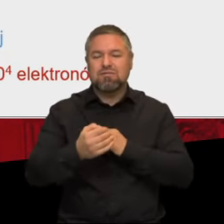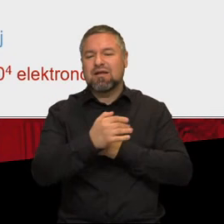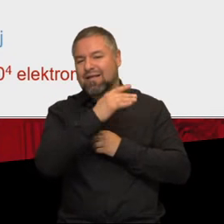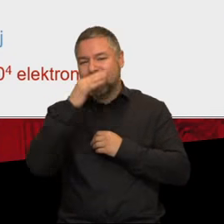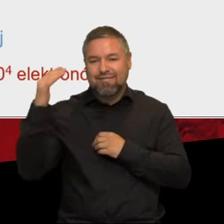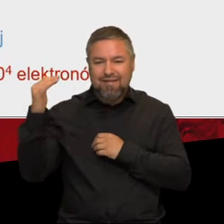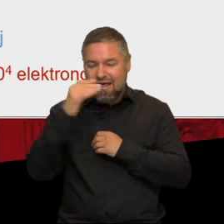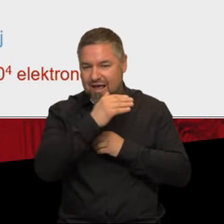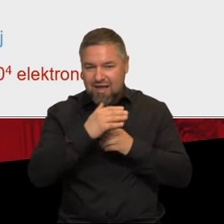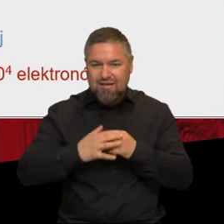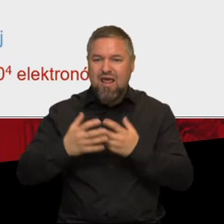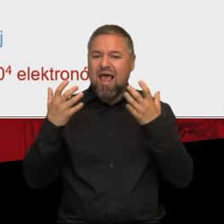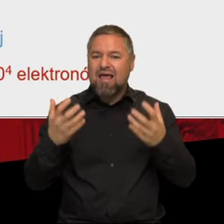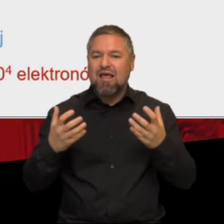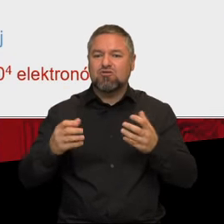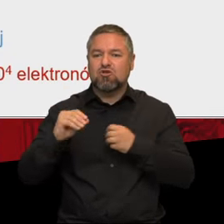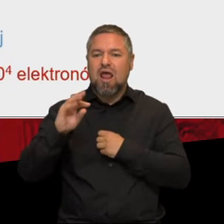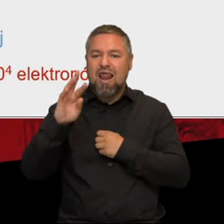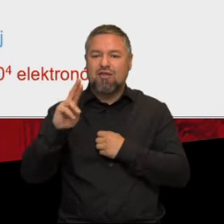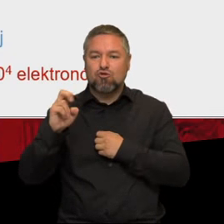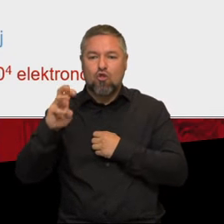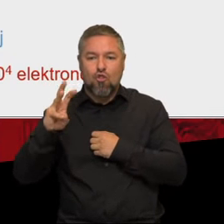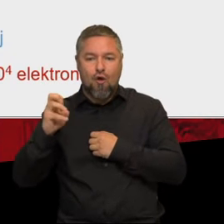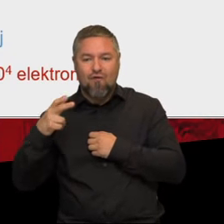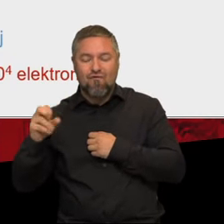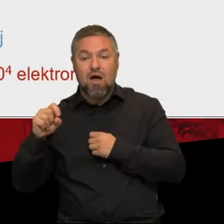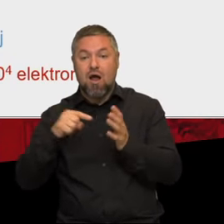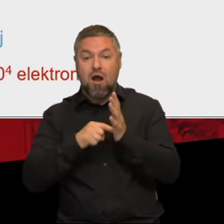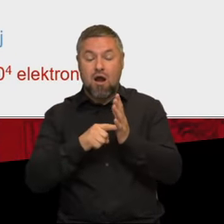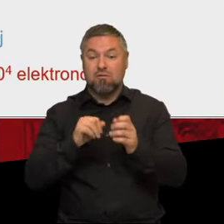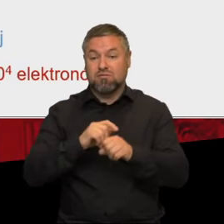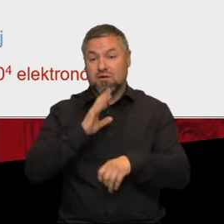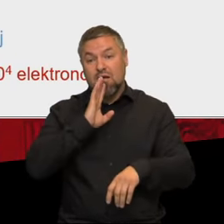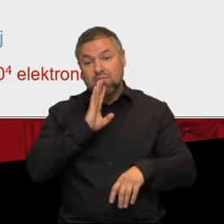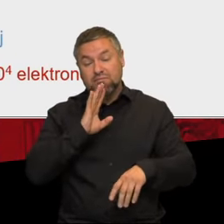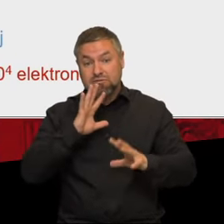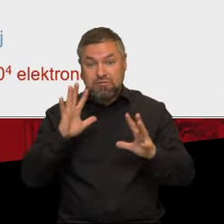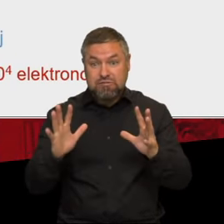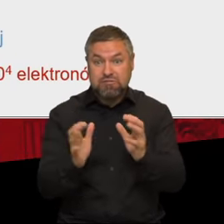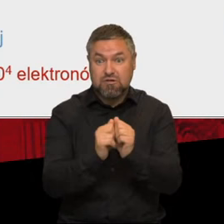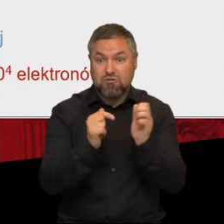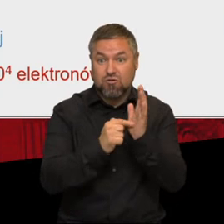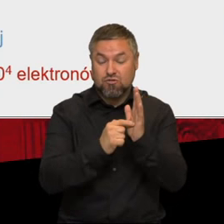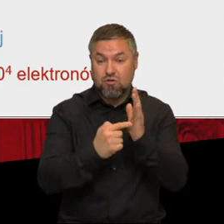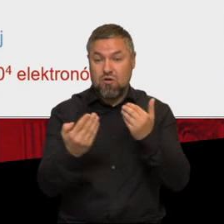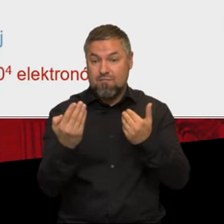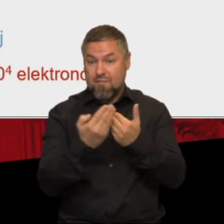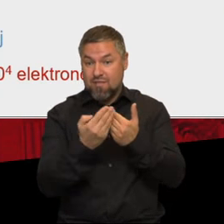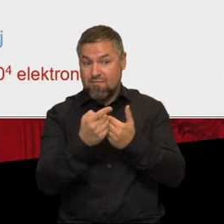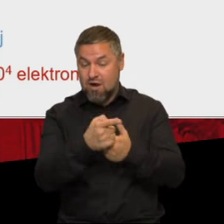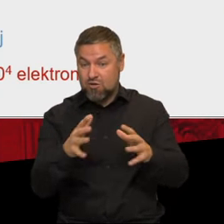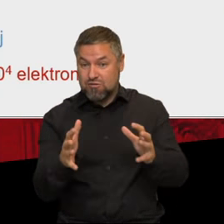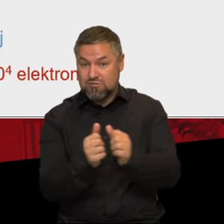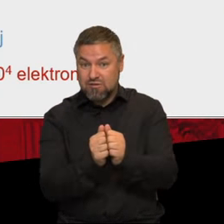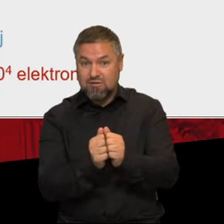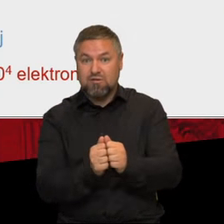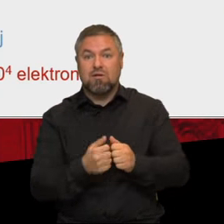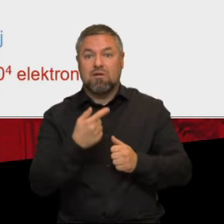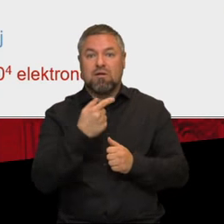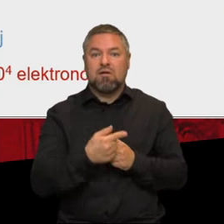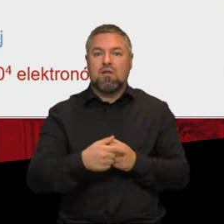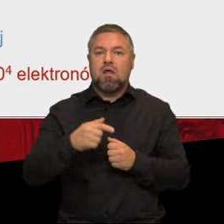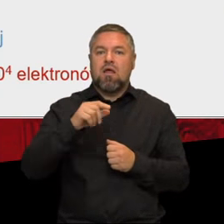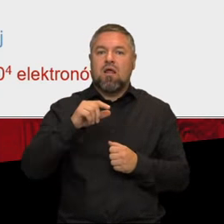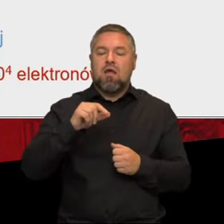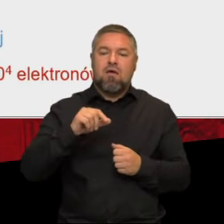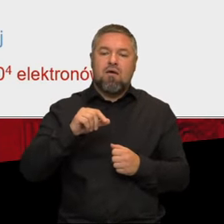funkcjonału gęstości elektronowej. O skali ważności świadczy to, że za odkrycie twierdzenia matematycznego DFT Walter